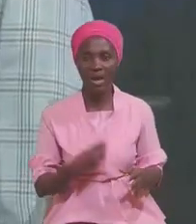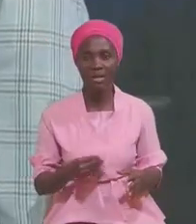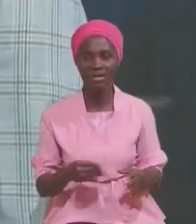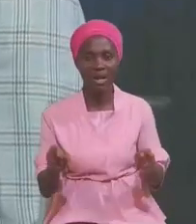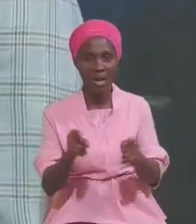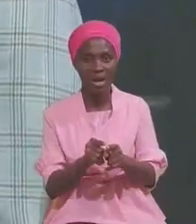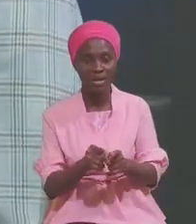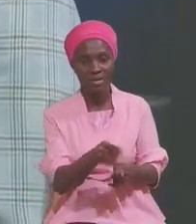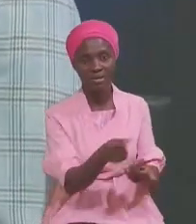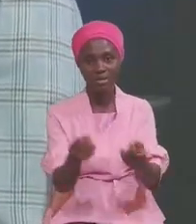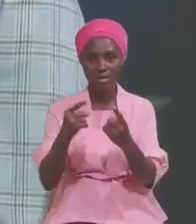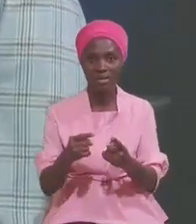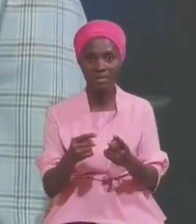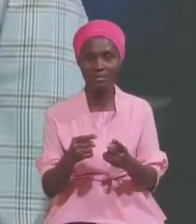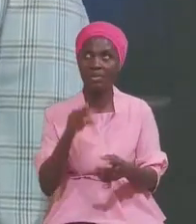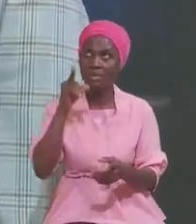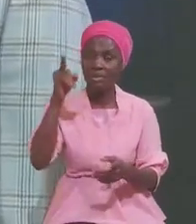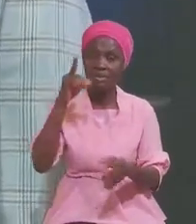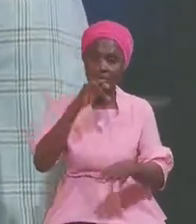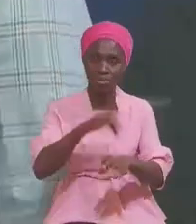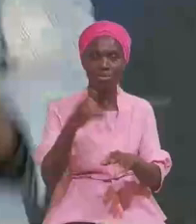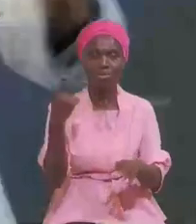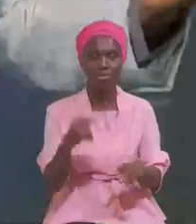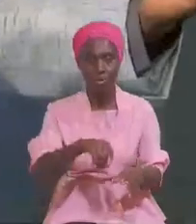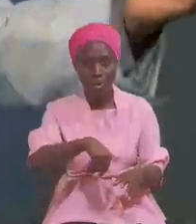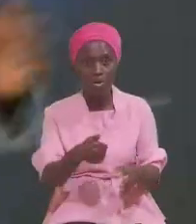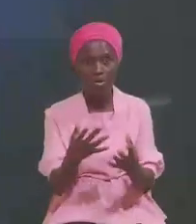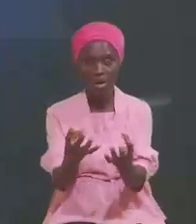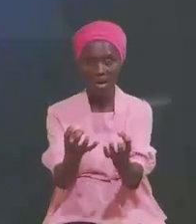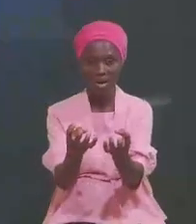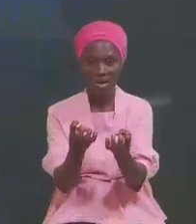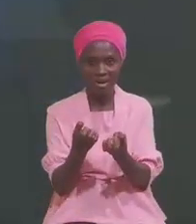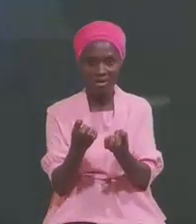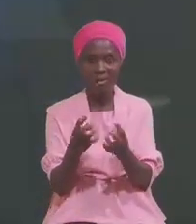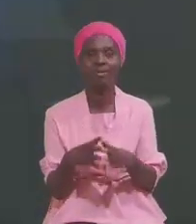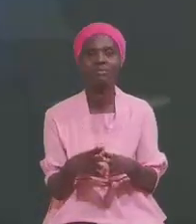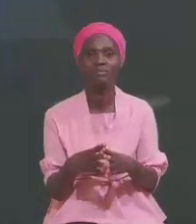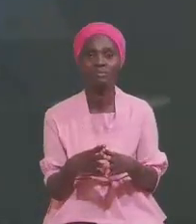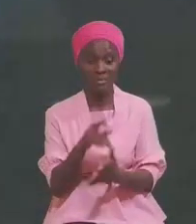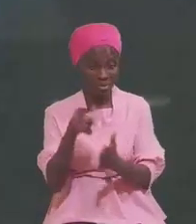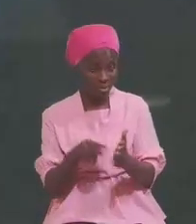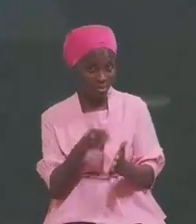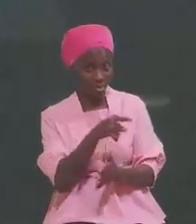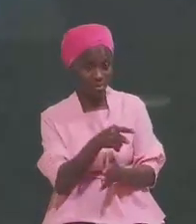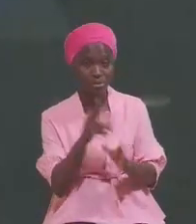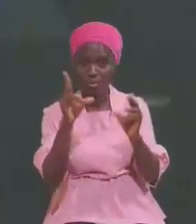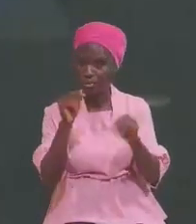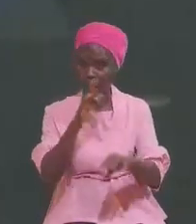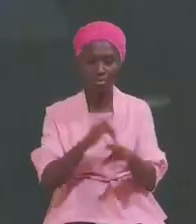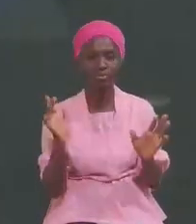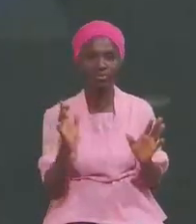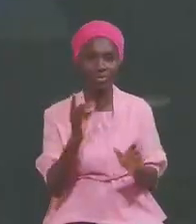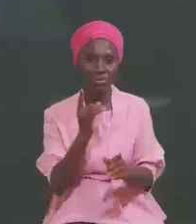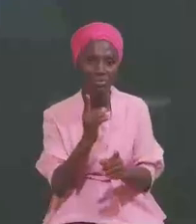il a touché le premier lépreux là. Ceux-ci là, pas de touche. Le roi dit,